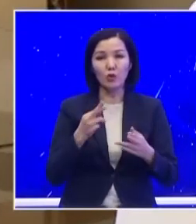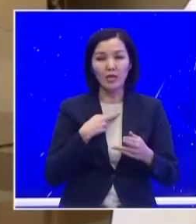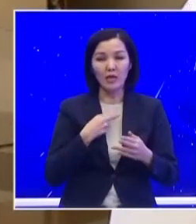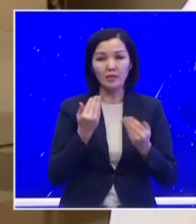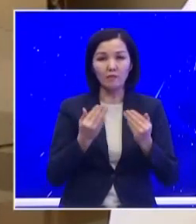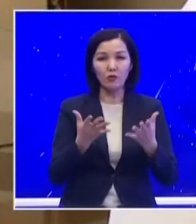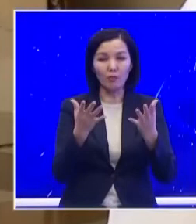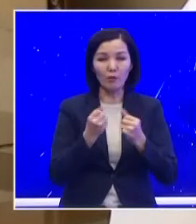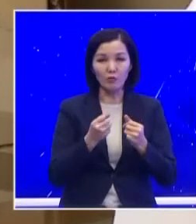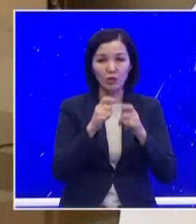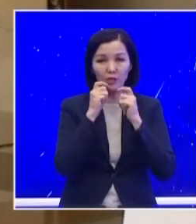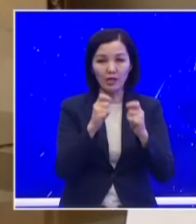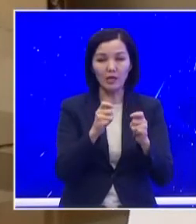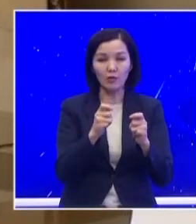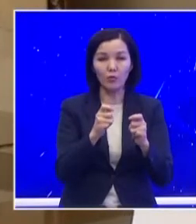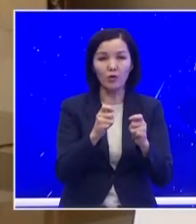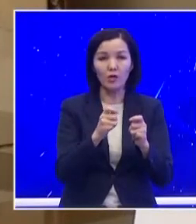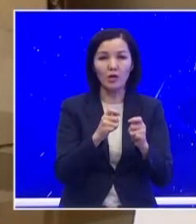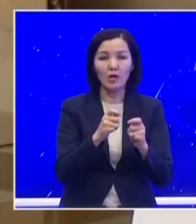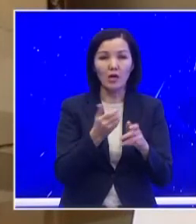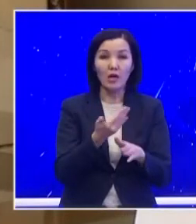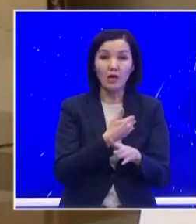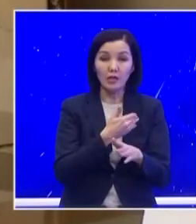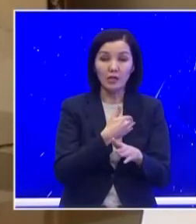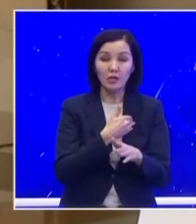награды. Конечно, не хочется